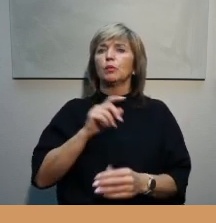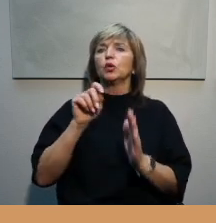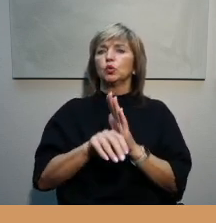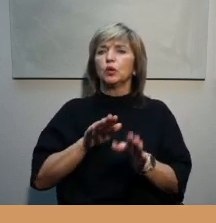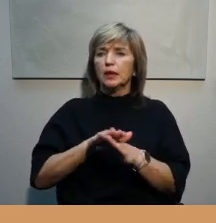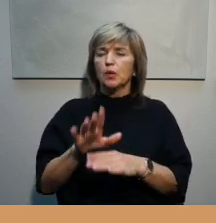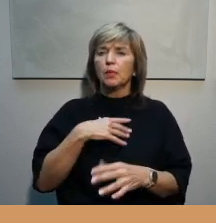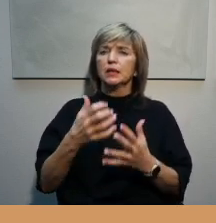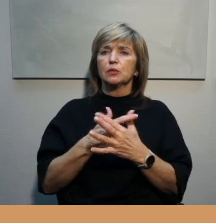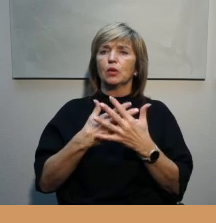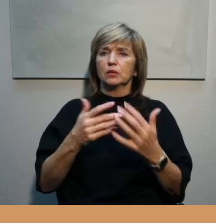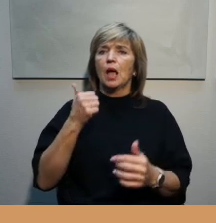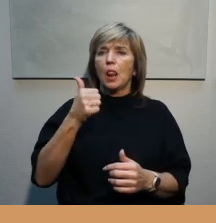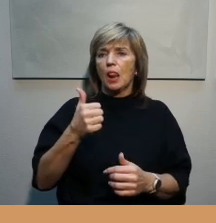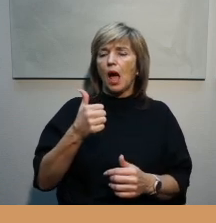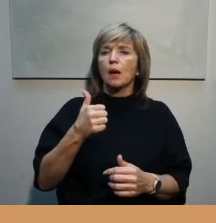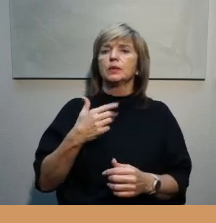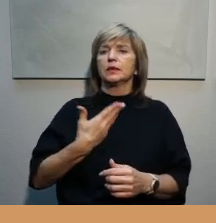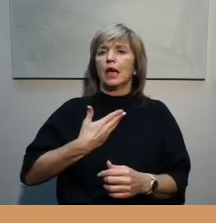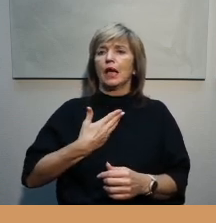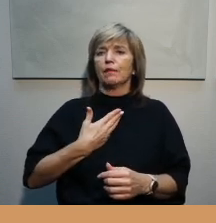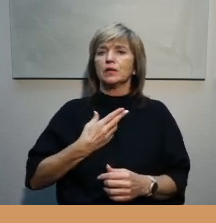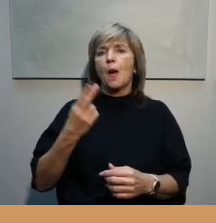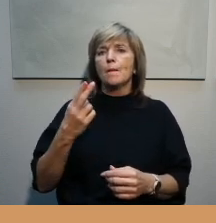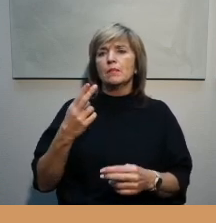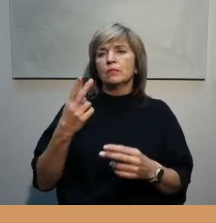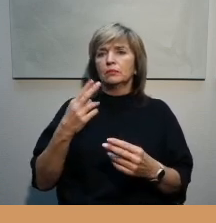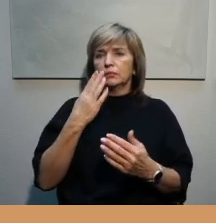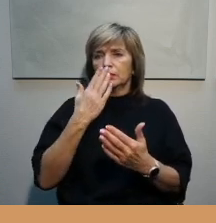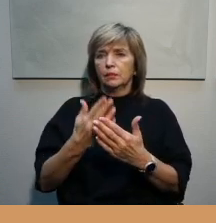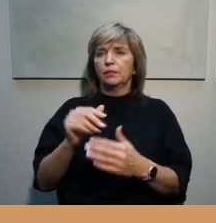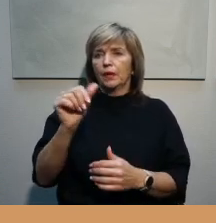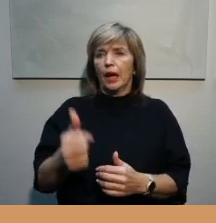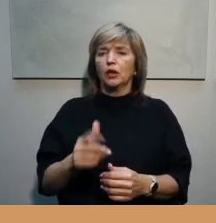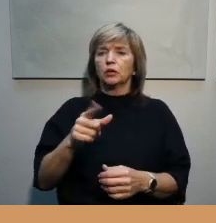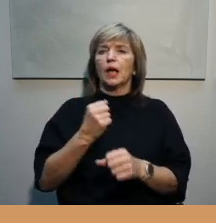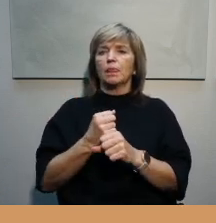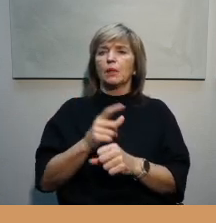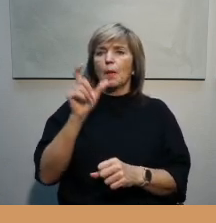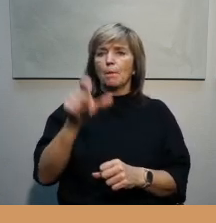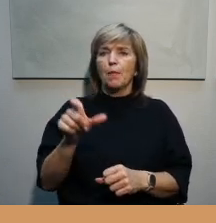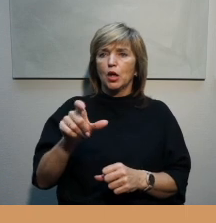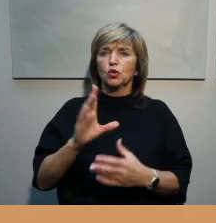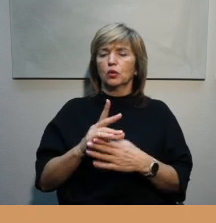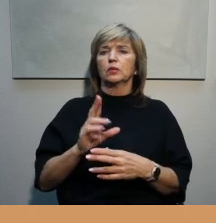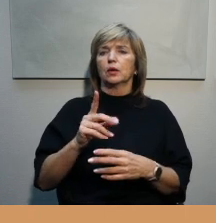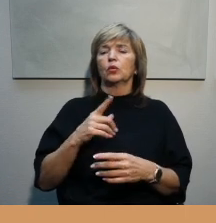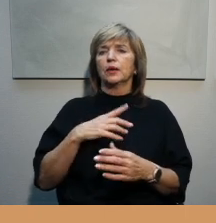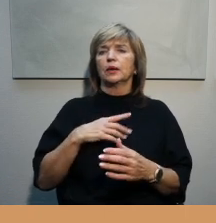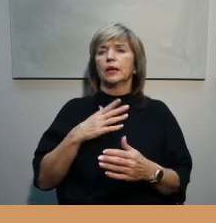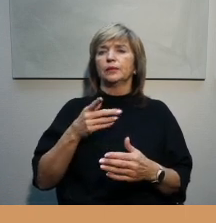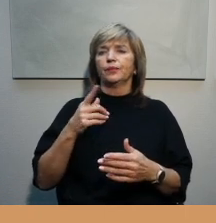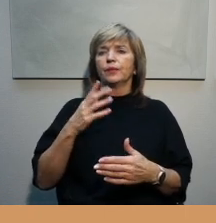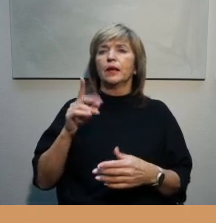izpildē mēs izmantojam arī labas dzīves modeli. Šis modelis ir veidots darbam ar personām, kas veikušas ir